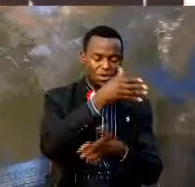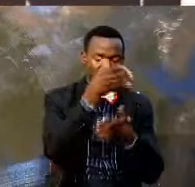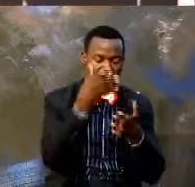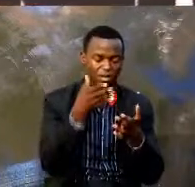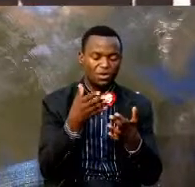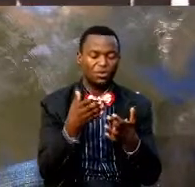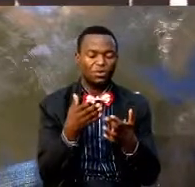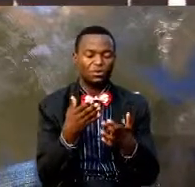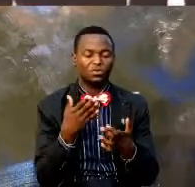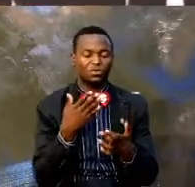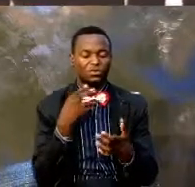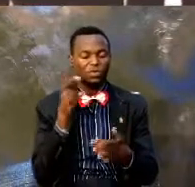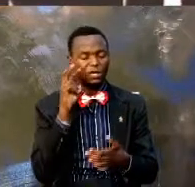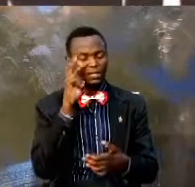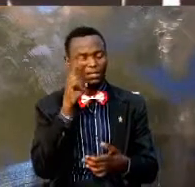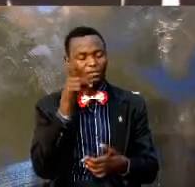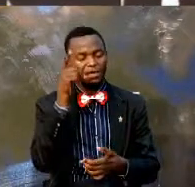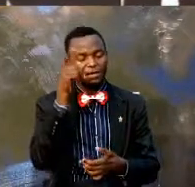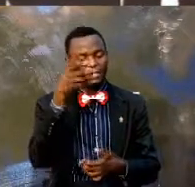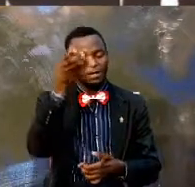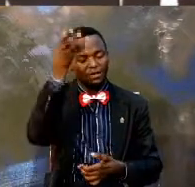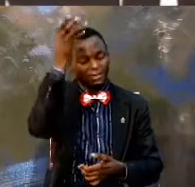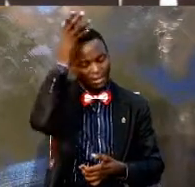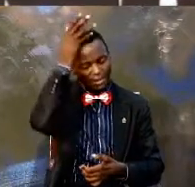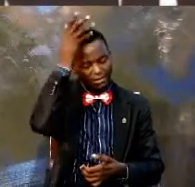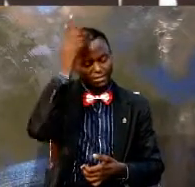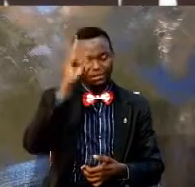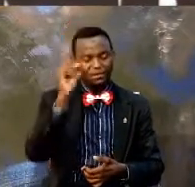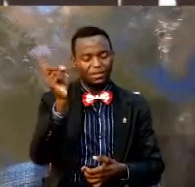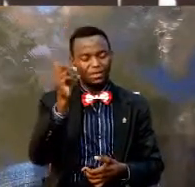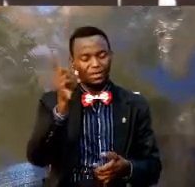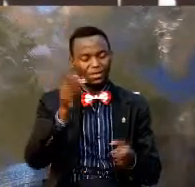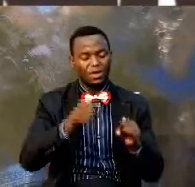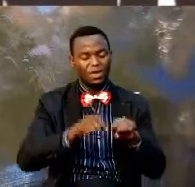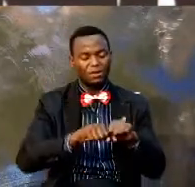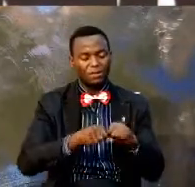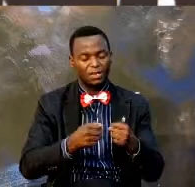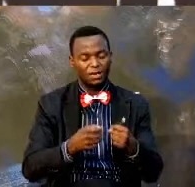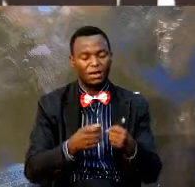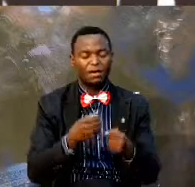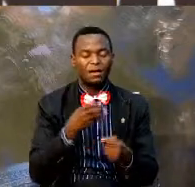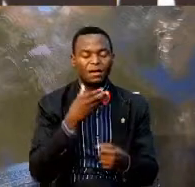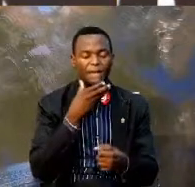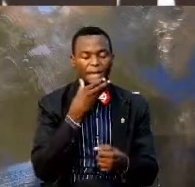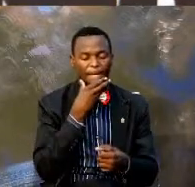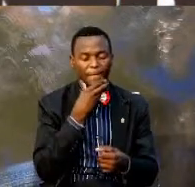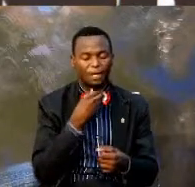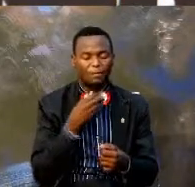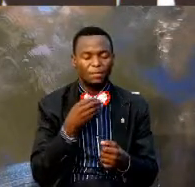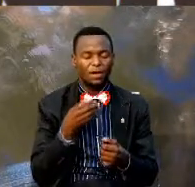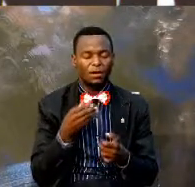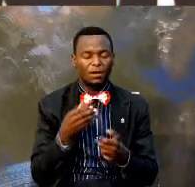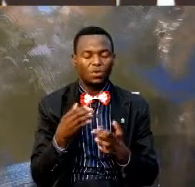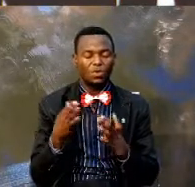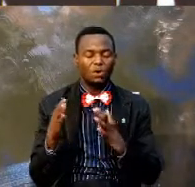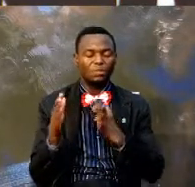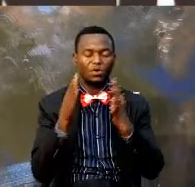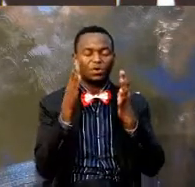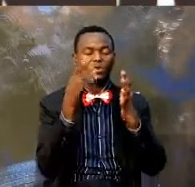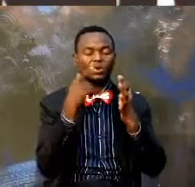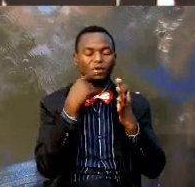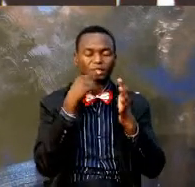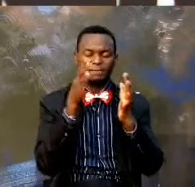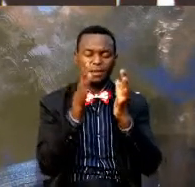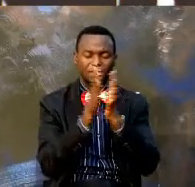Tunatazamia, tazamia ile taji isiharibika. Baba wa mbinguni, asante kwa ushujaa wako